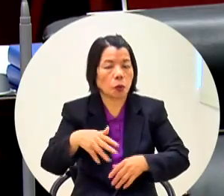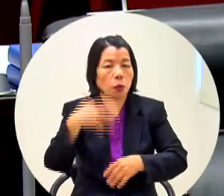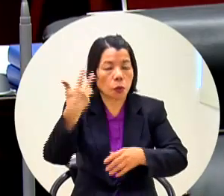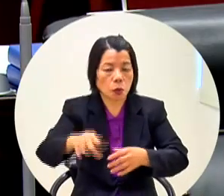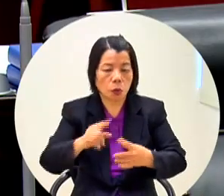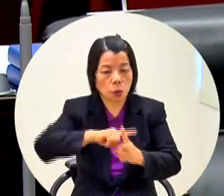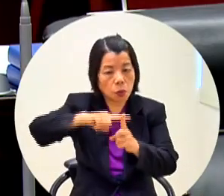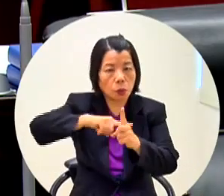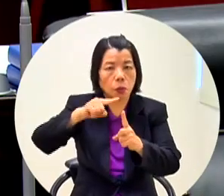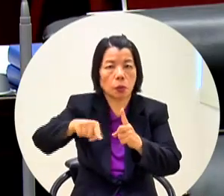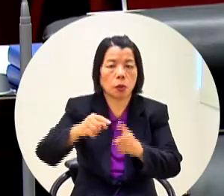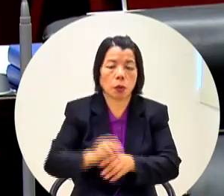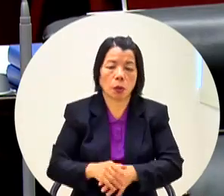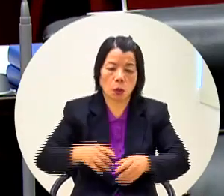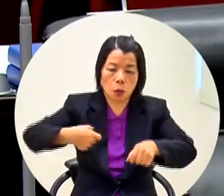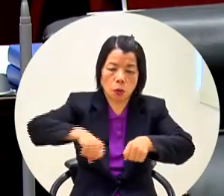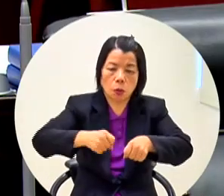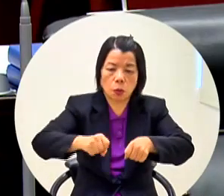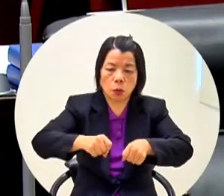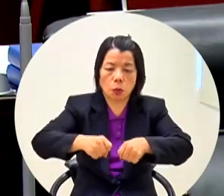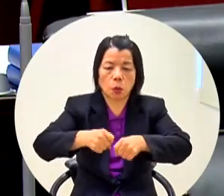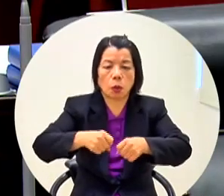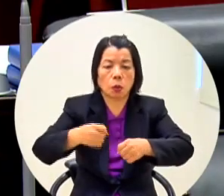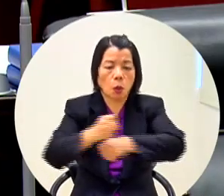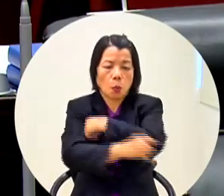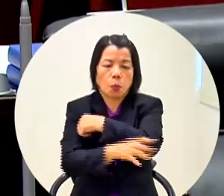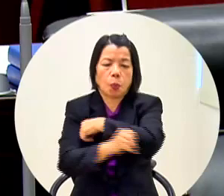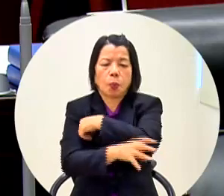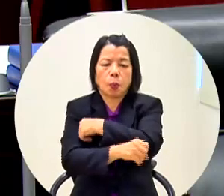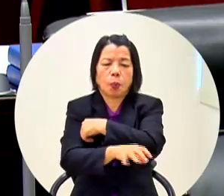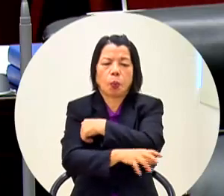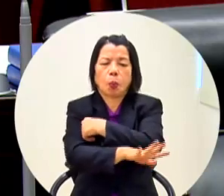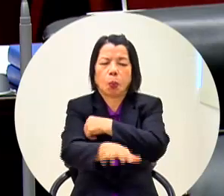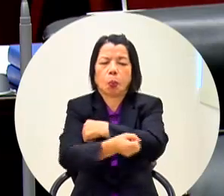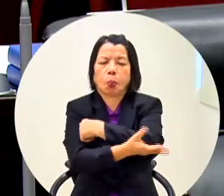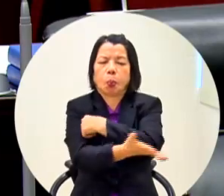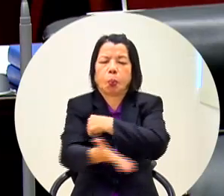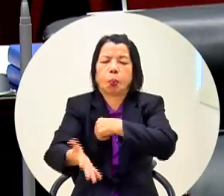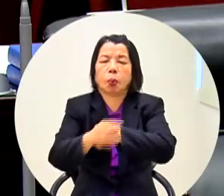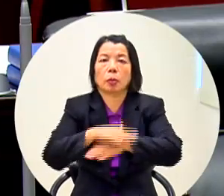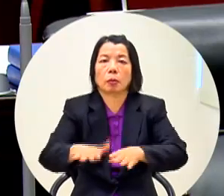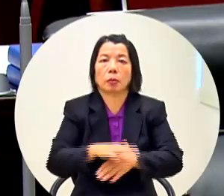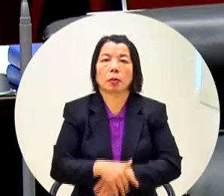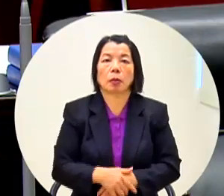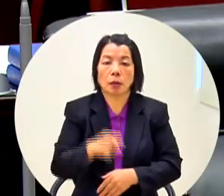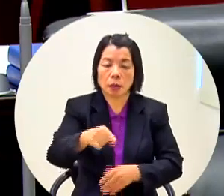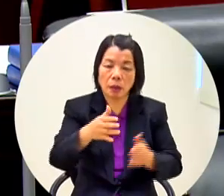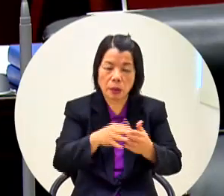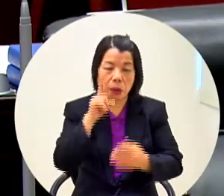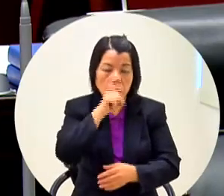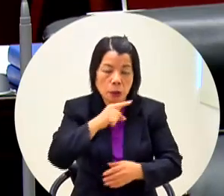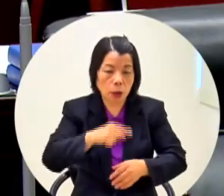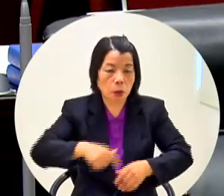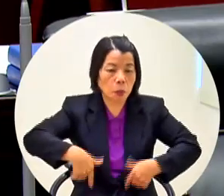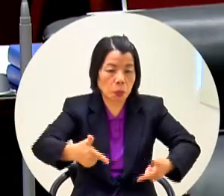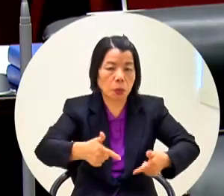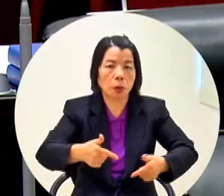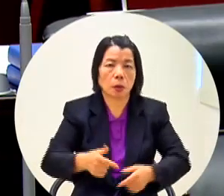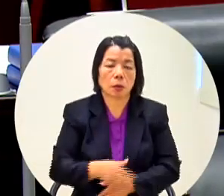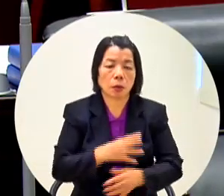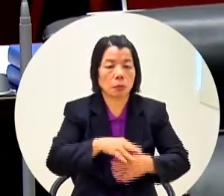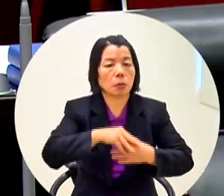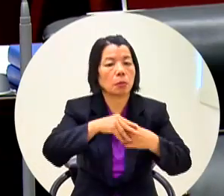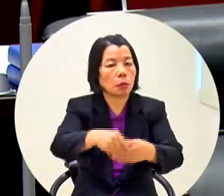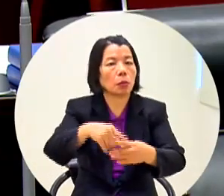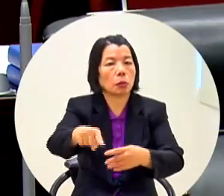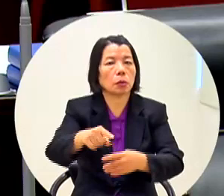油啊，机车的油有时候会漏很多的这些机油啊，或者是说他们所带来的垃圾，不管是他们带去的或是他